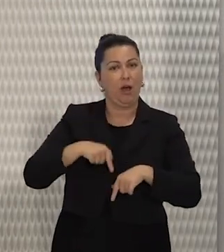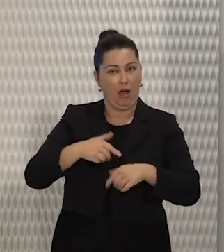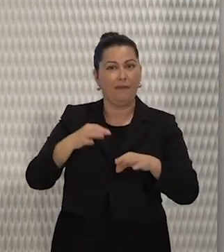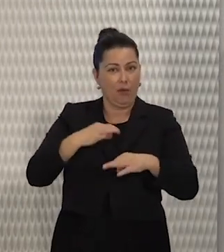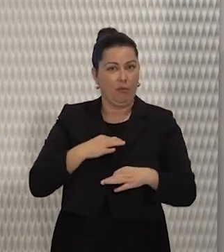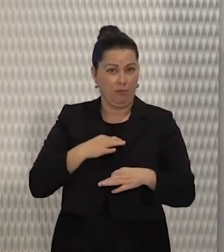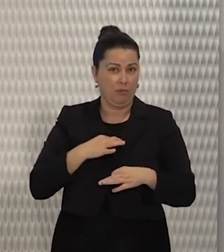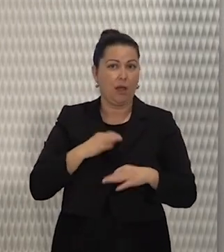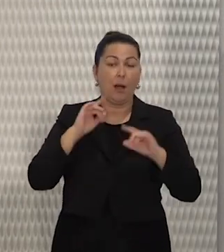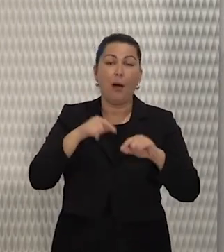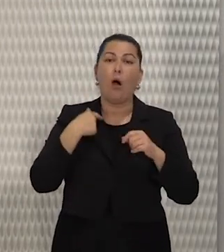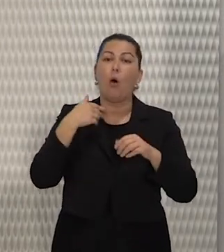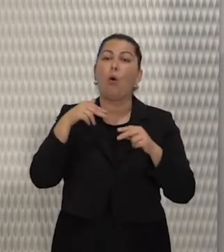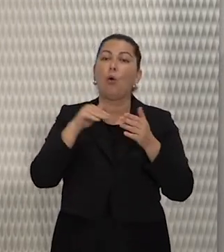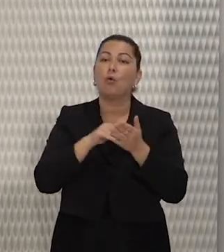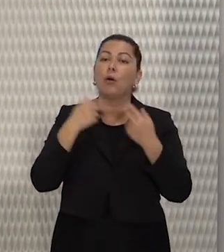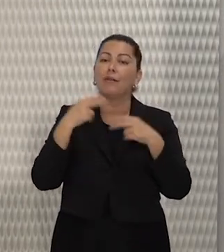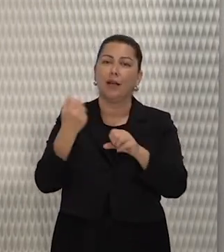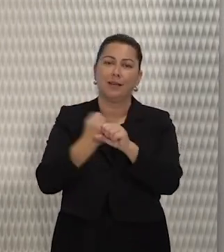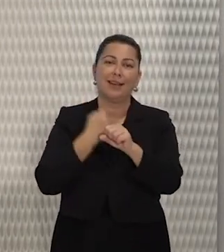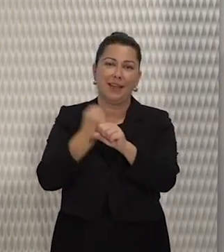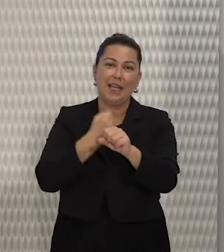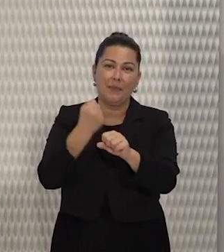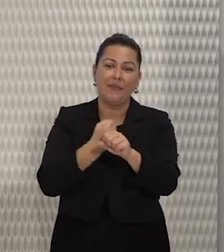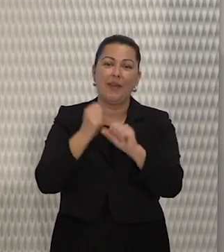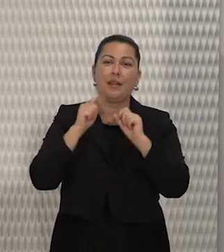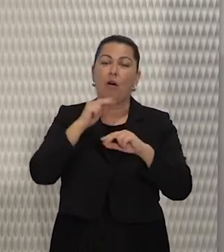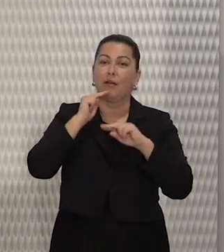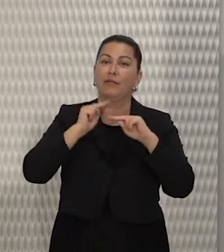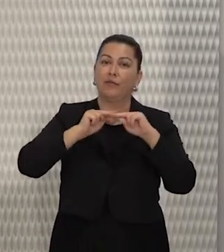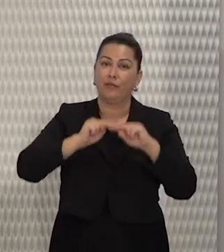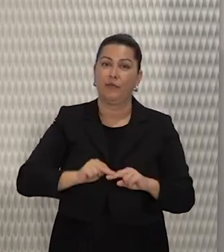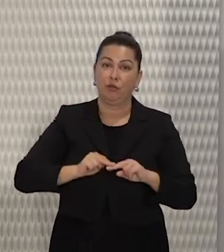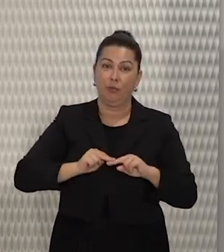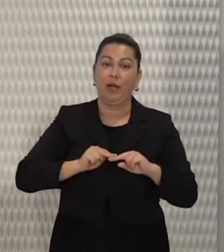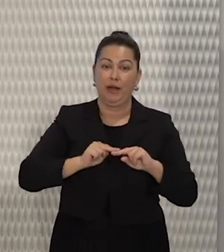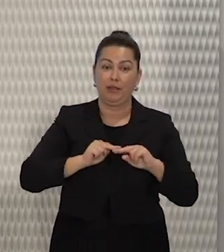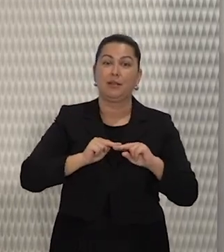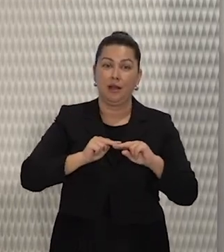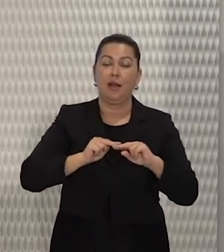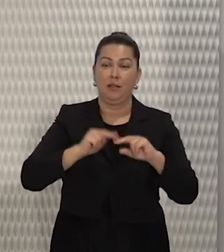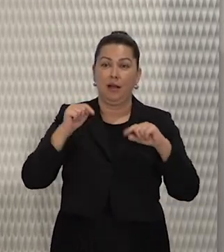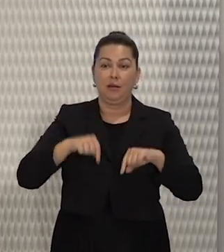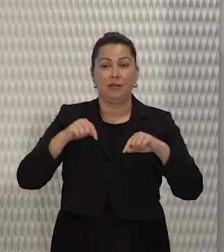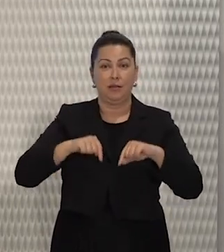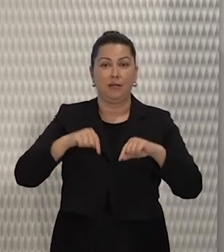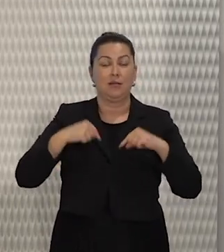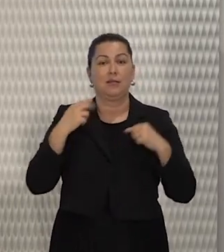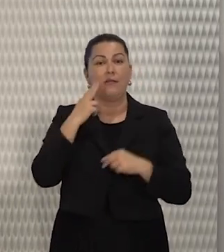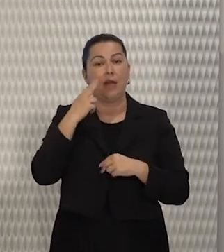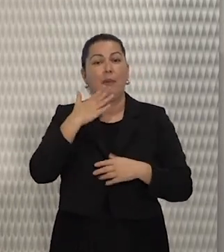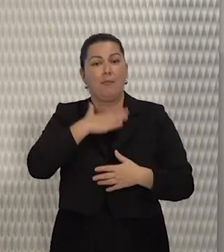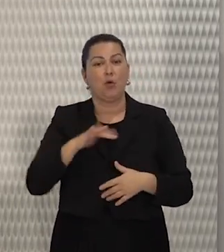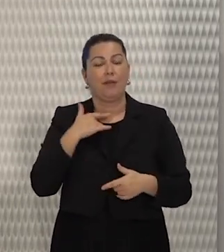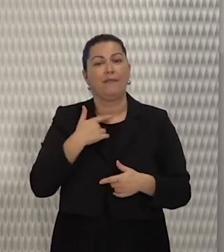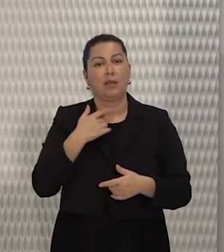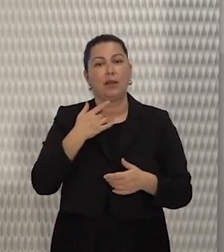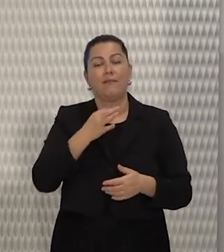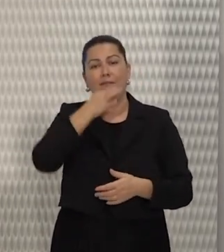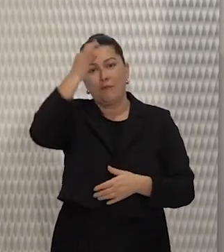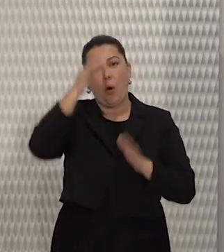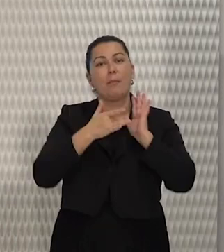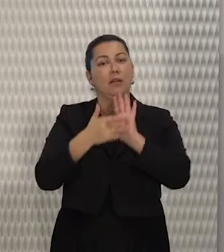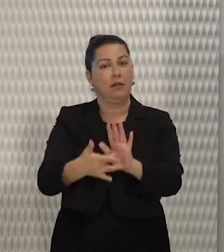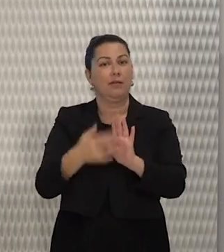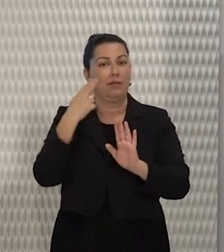auch weiter darum kämpfen und auch versprechen, dass unsere Firma, die ich genau hier Vorbildfirma sein möchte, es gibt ja